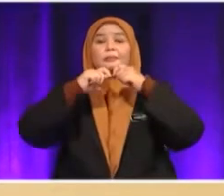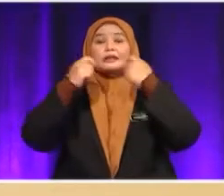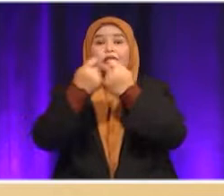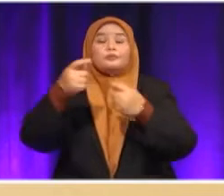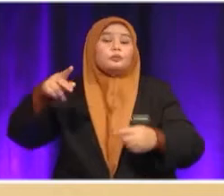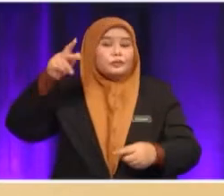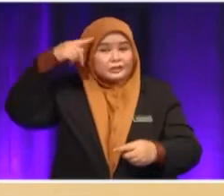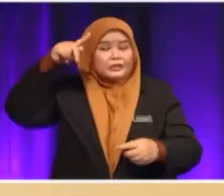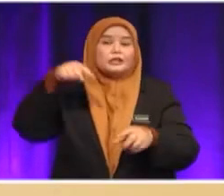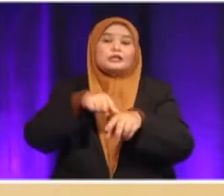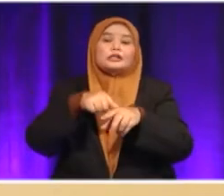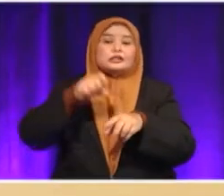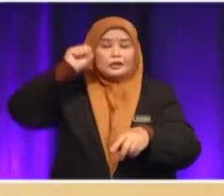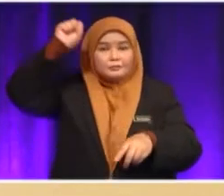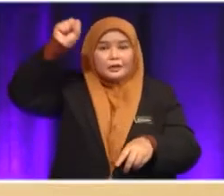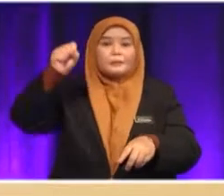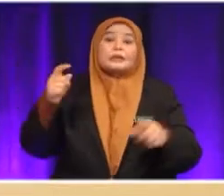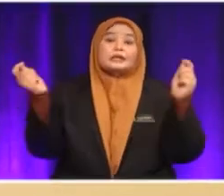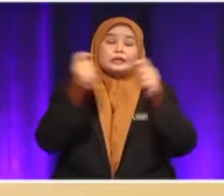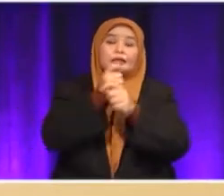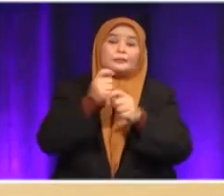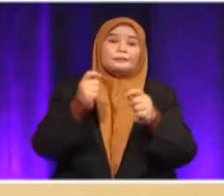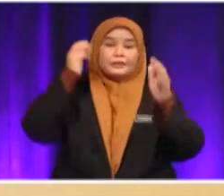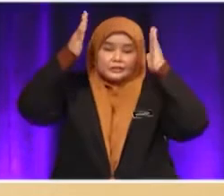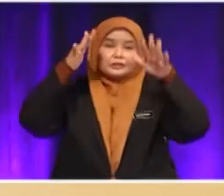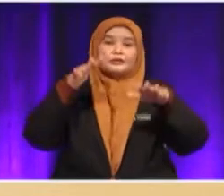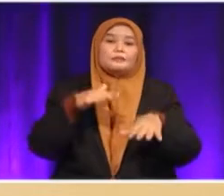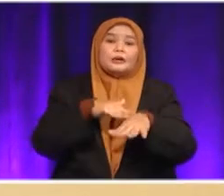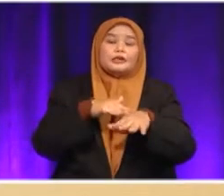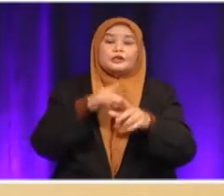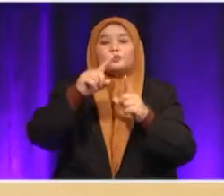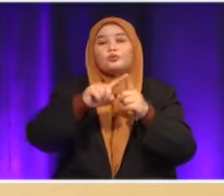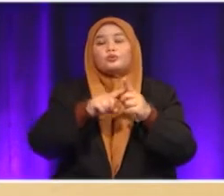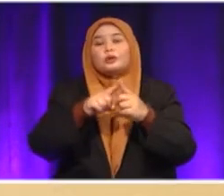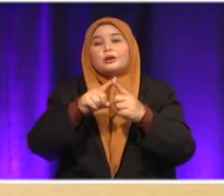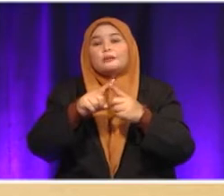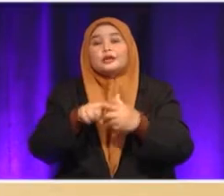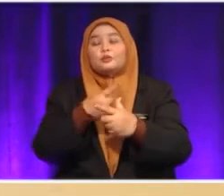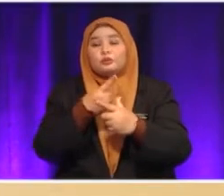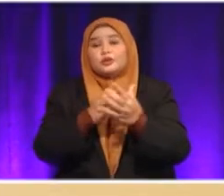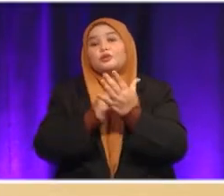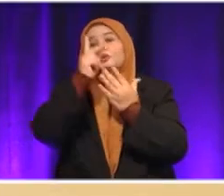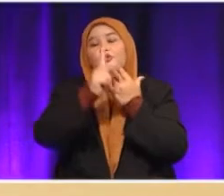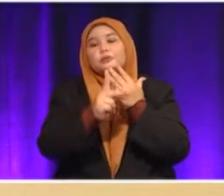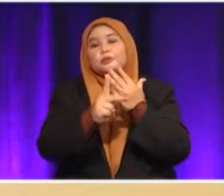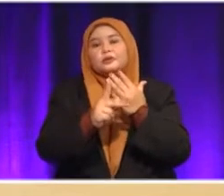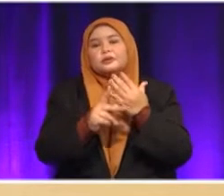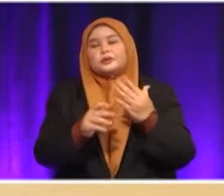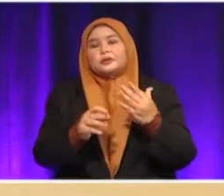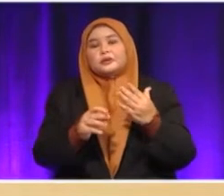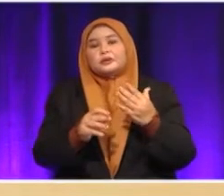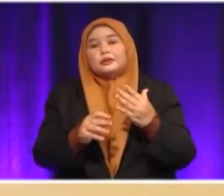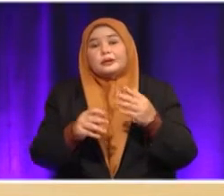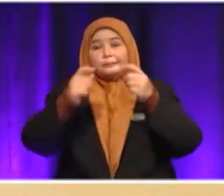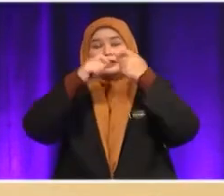gabungan menentang Malaysia yang dinamakan pada bulan Oktober 1962 dan pati-pati yang